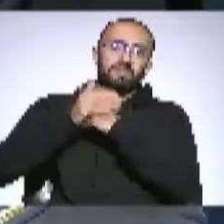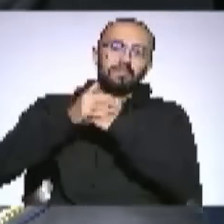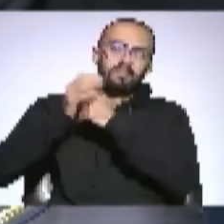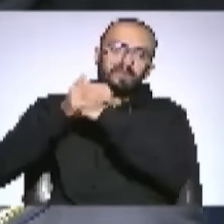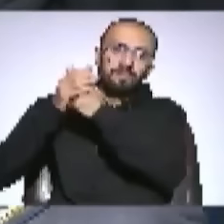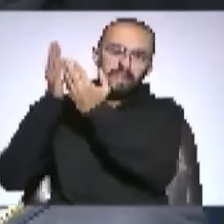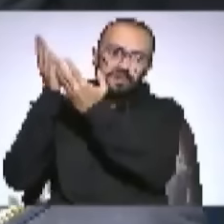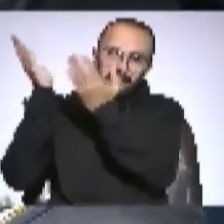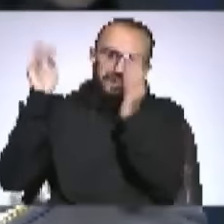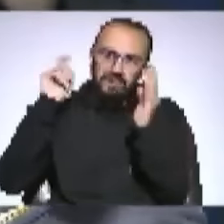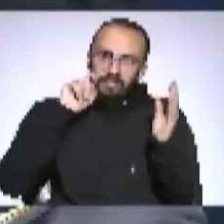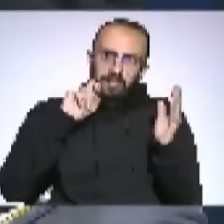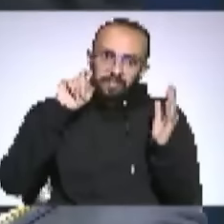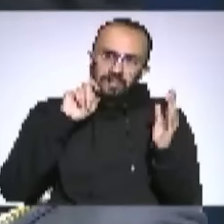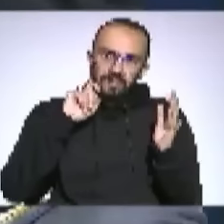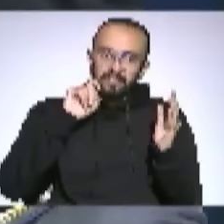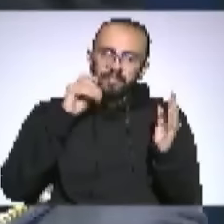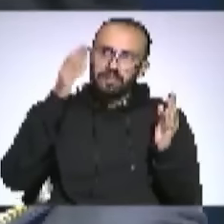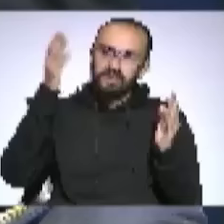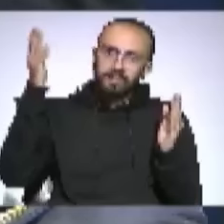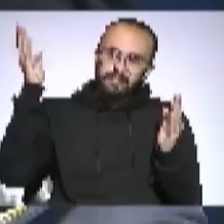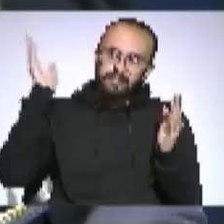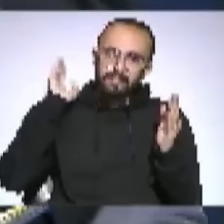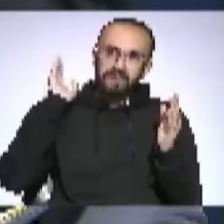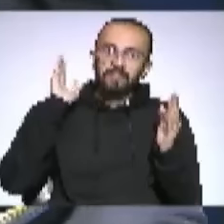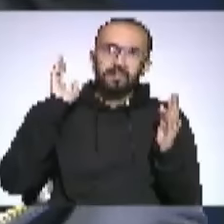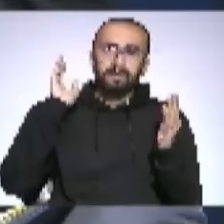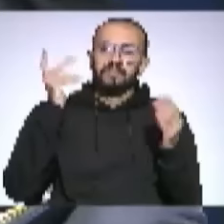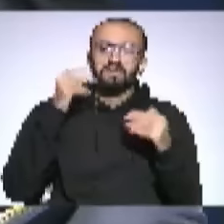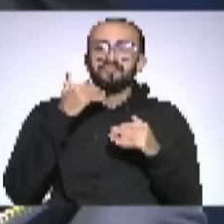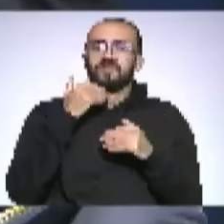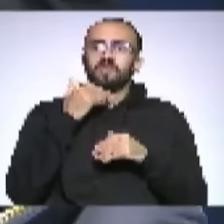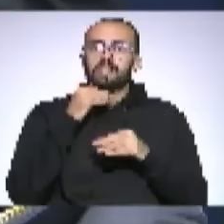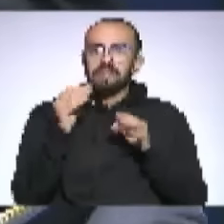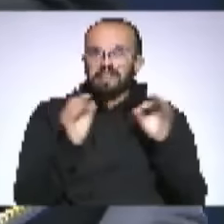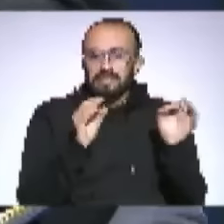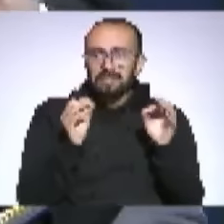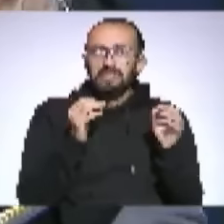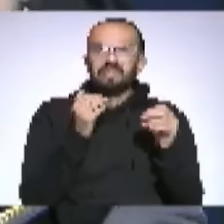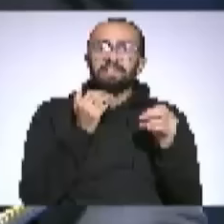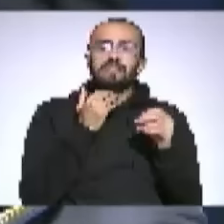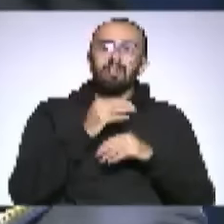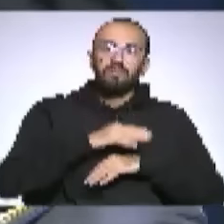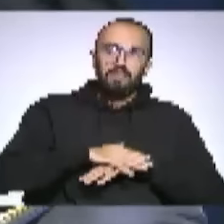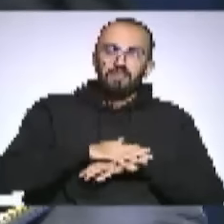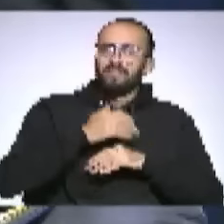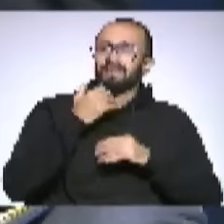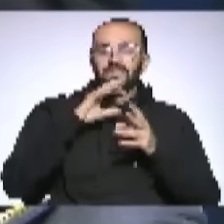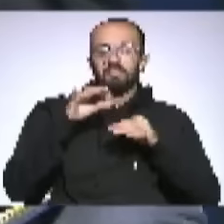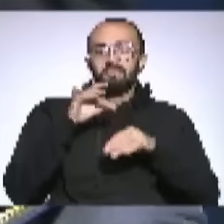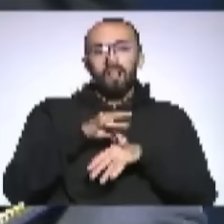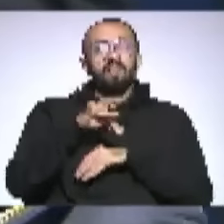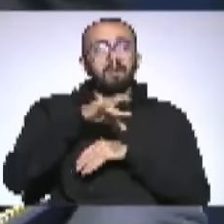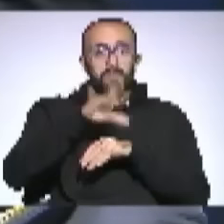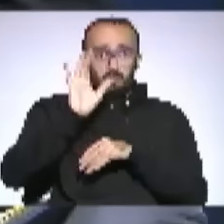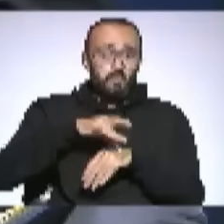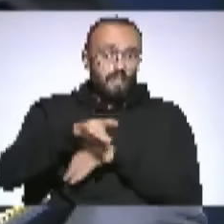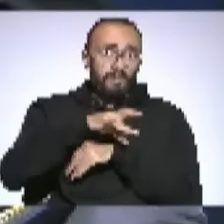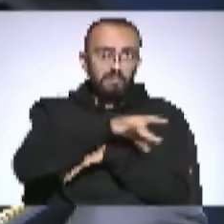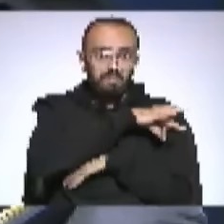في اماكن مخصصه لكده دون احتراس بيتنقل امراض